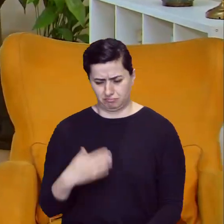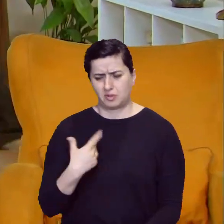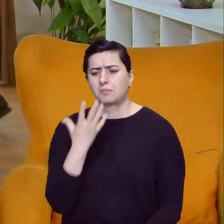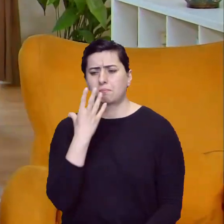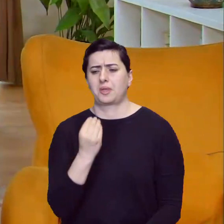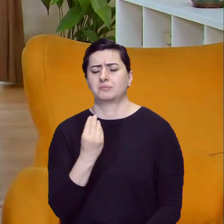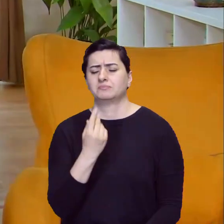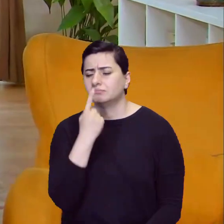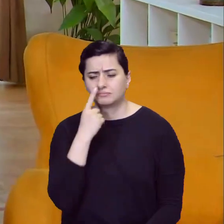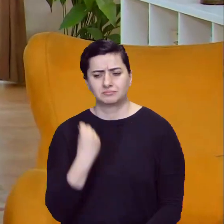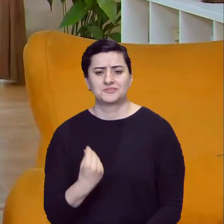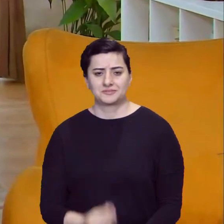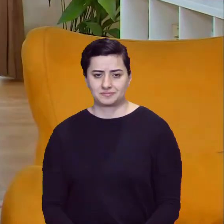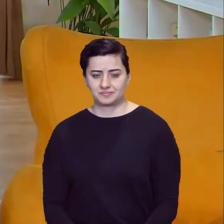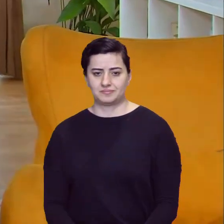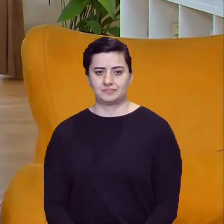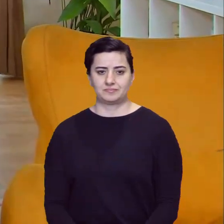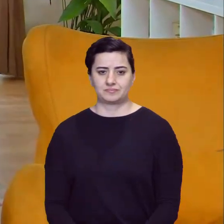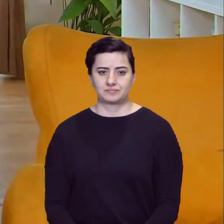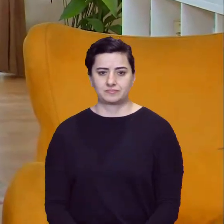beğeneceğim. Mis gibi kokuyor.